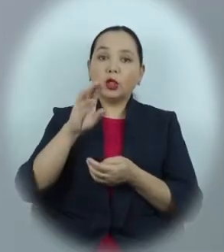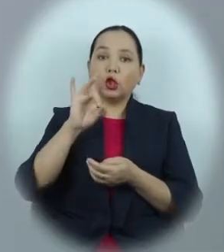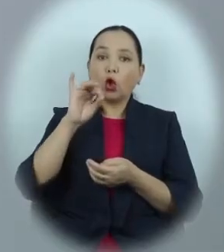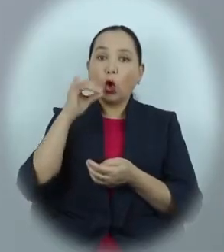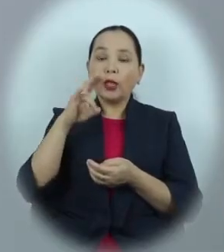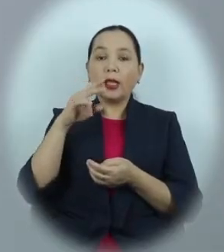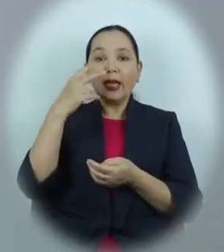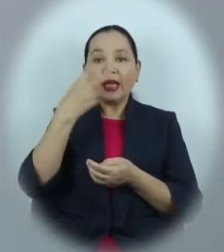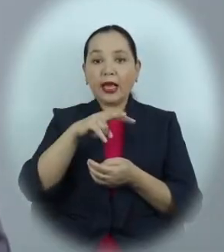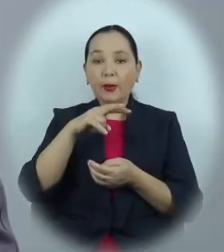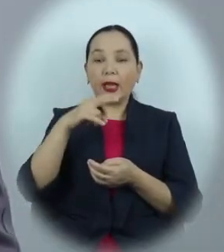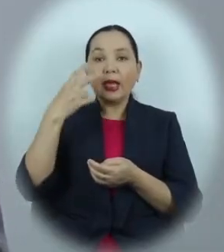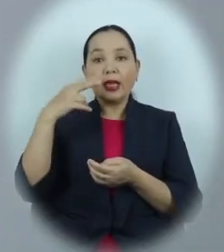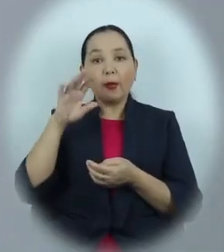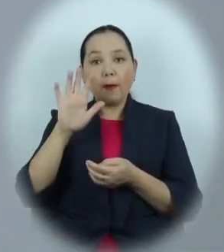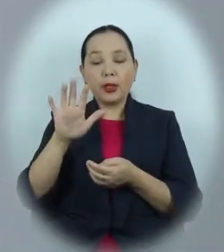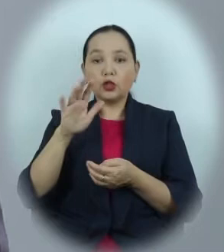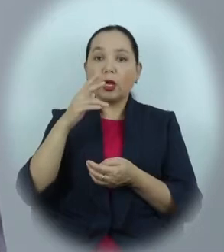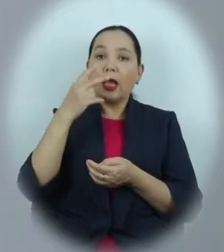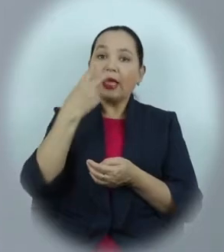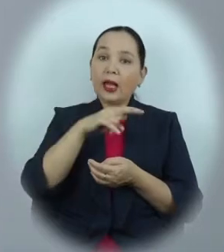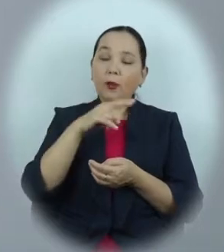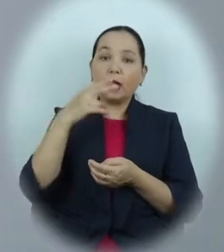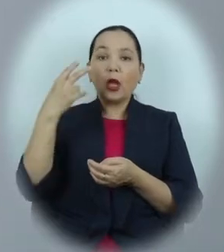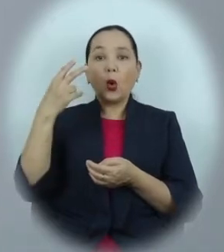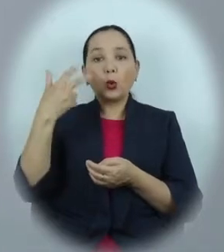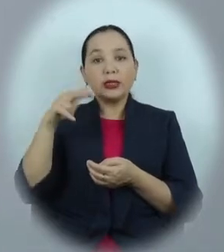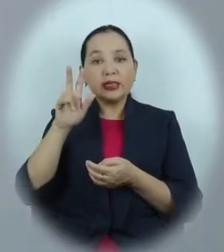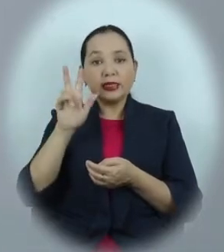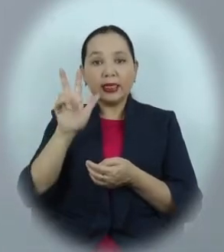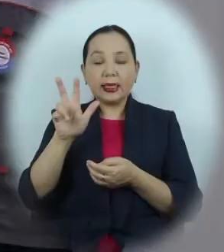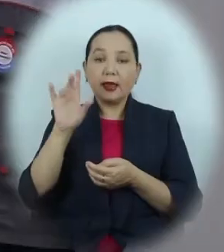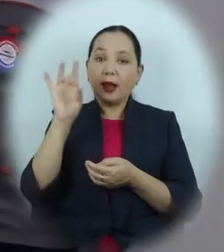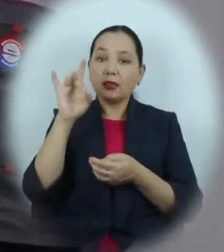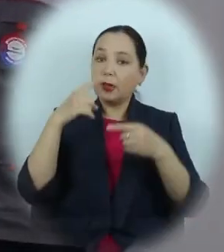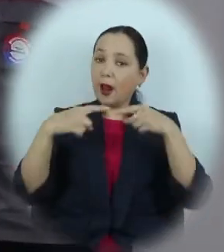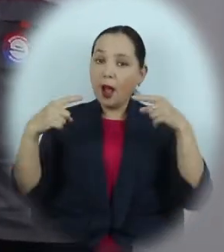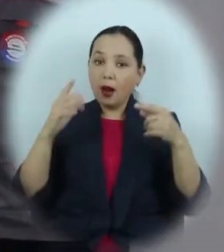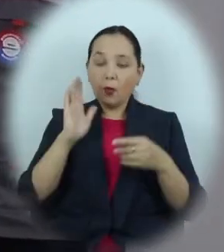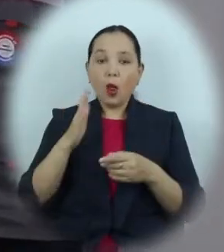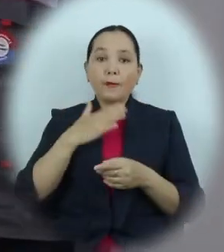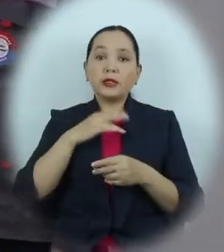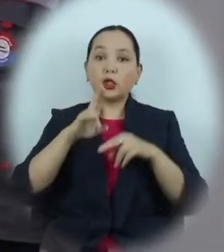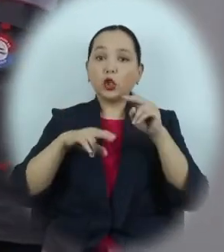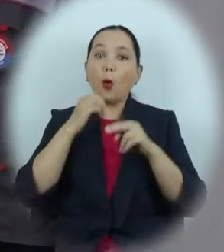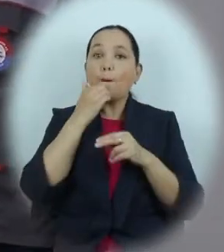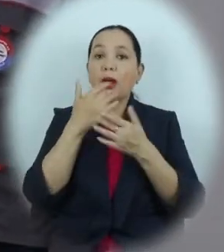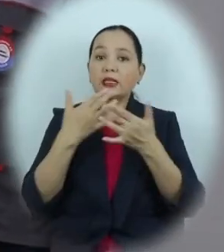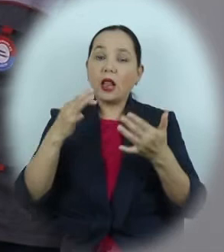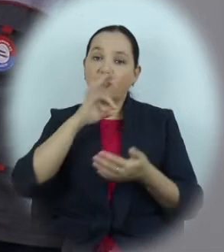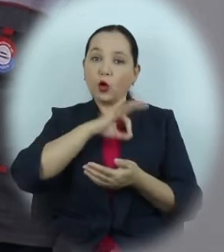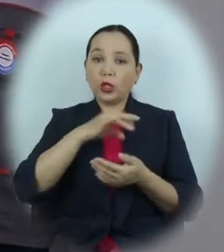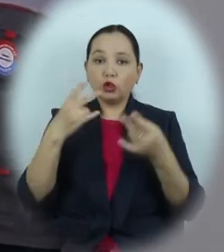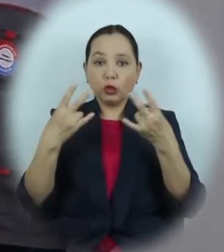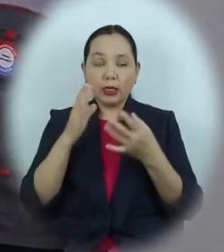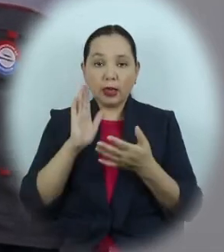traynigimiz 20 ga 25lik, 20 ga 32lik har xil traynikdan tashkil topgan. Izolyatsiya materiallarimizdan foydalanishimiz kerak